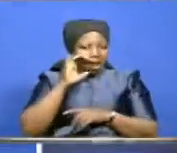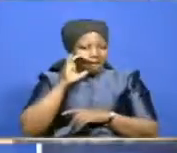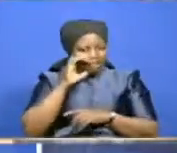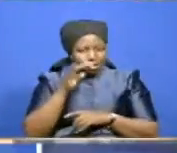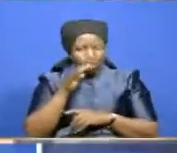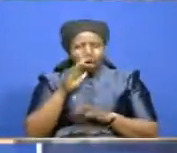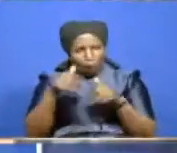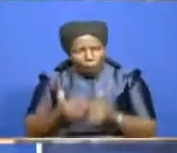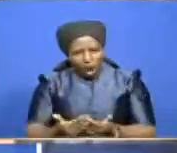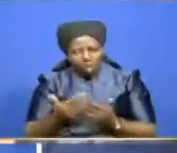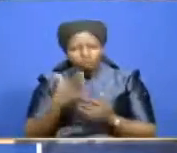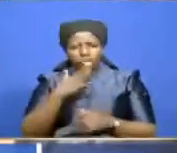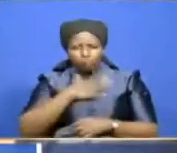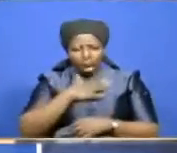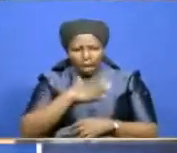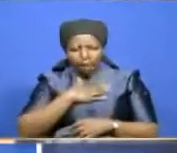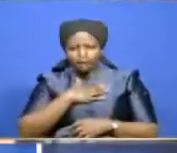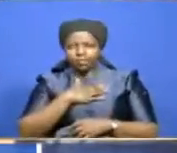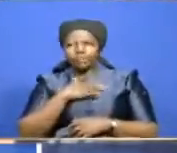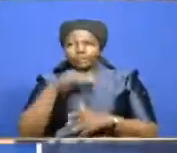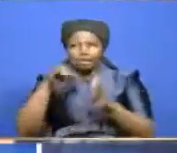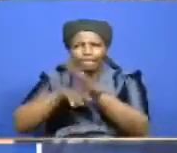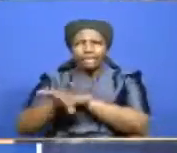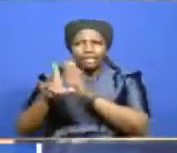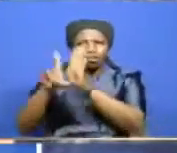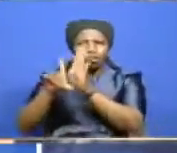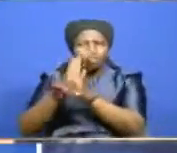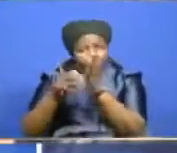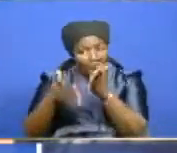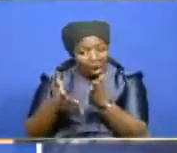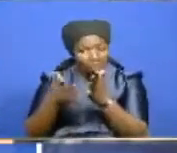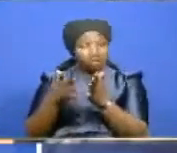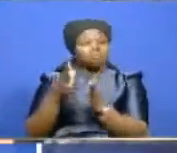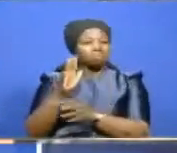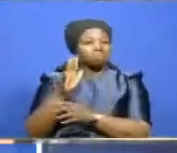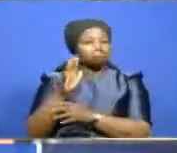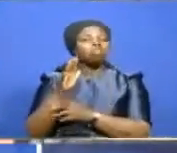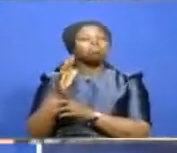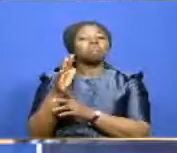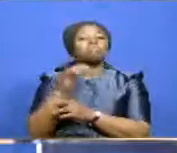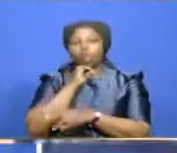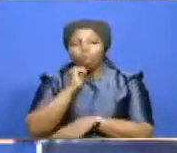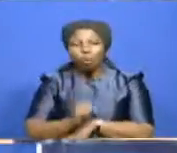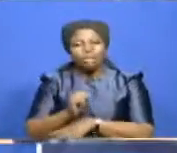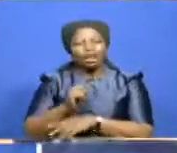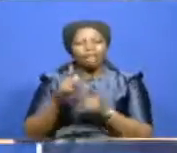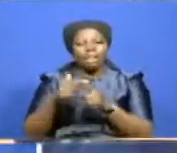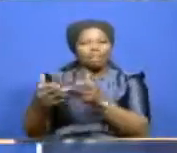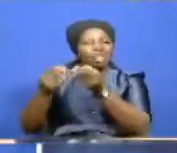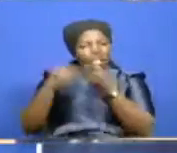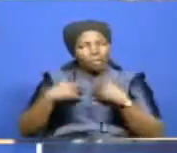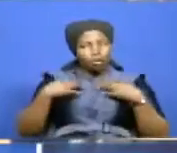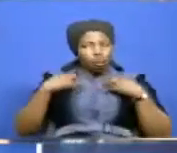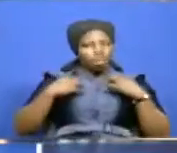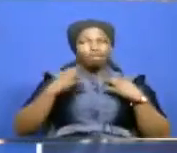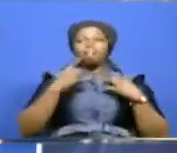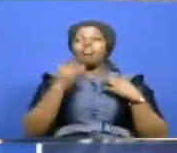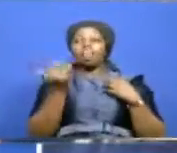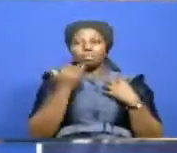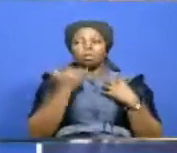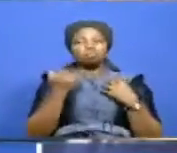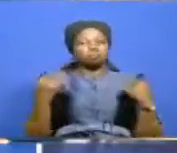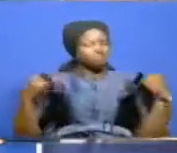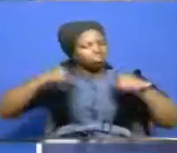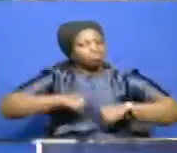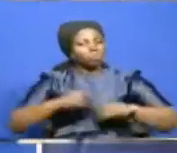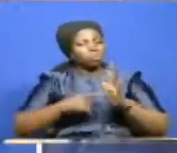huyu semeji yangu ndio nguo akaniambia, na wewe utaendelea utabeba hii nguo huo kifaa kuonyesha